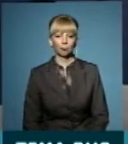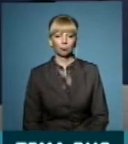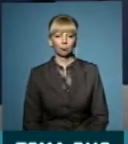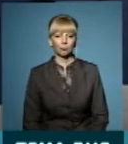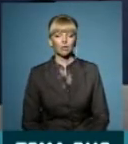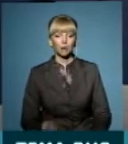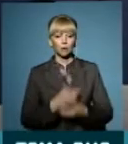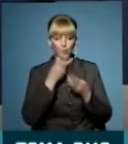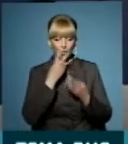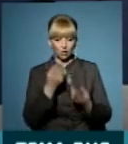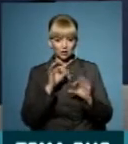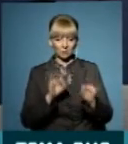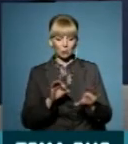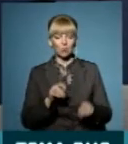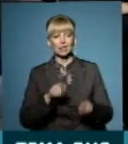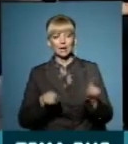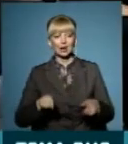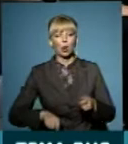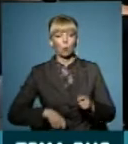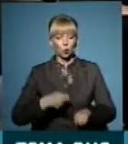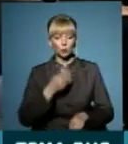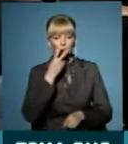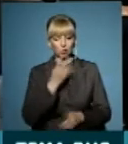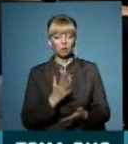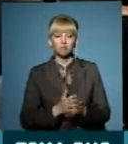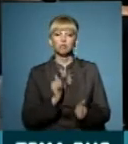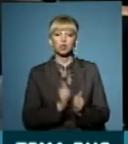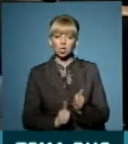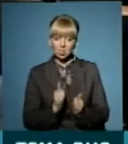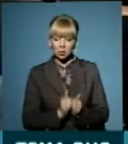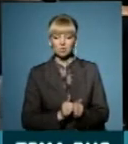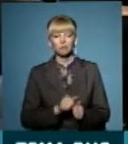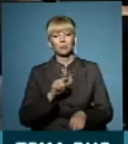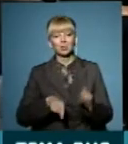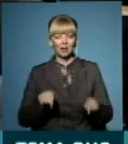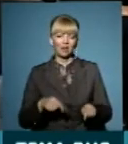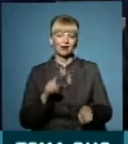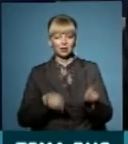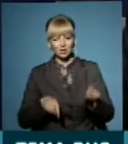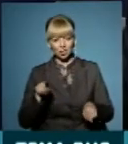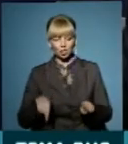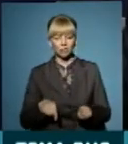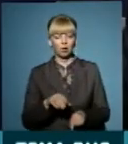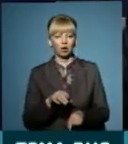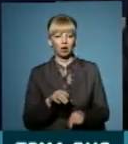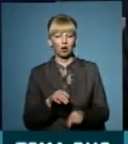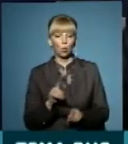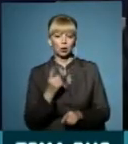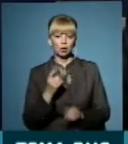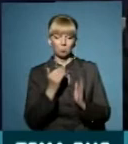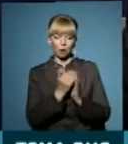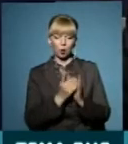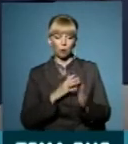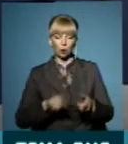Отже, ми побачили інфографіку. Деякі порушення, бачимо, є частішими, деякі рідші. Але одним з перших пунктів